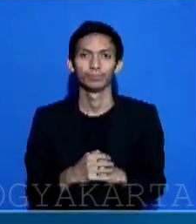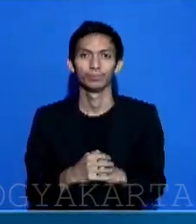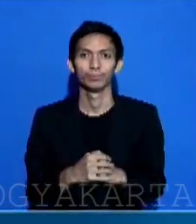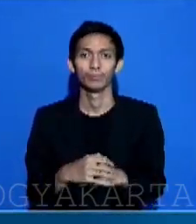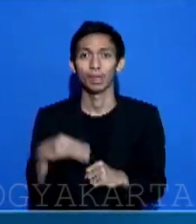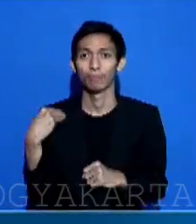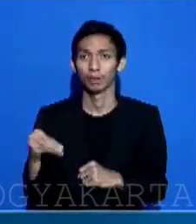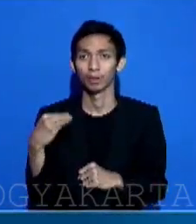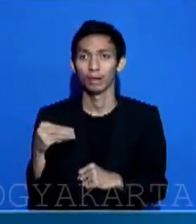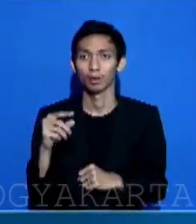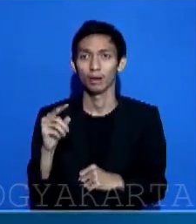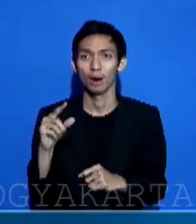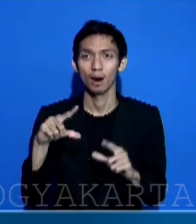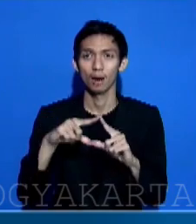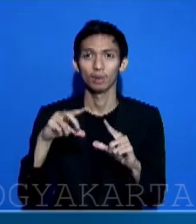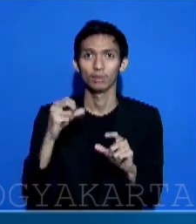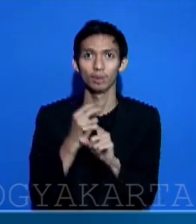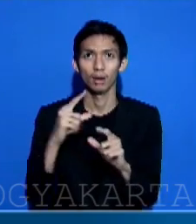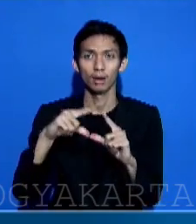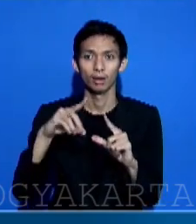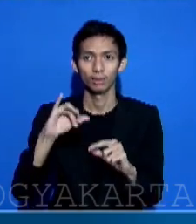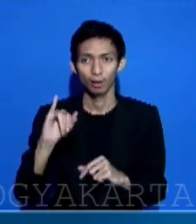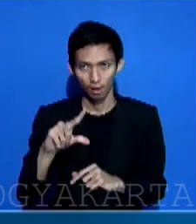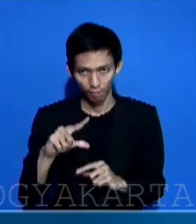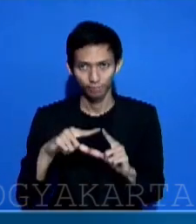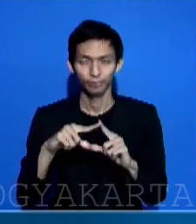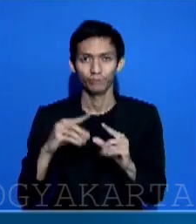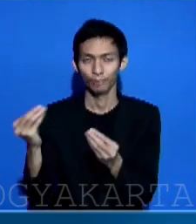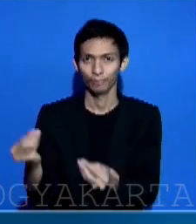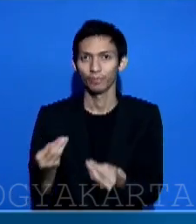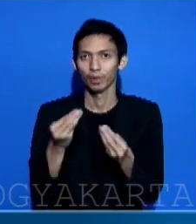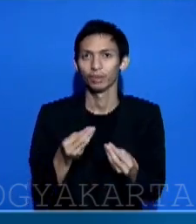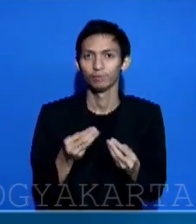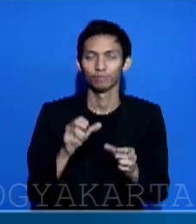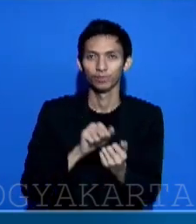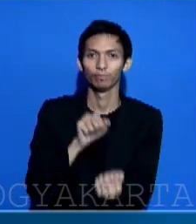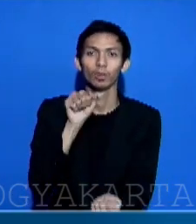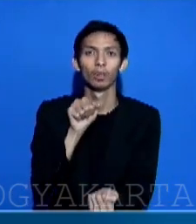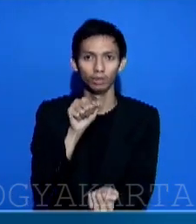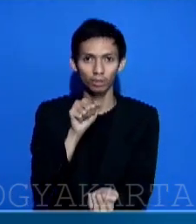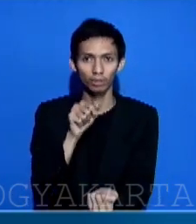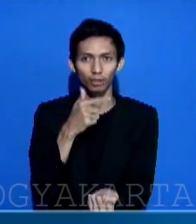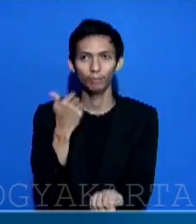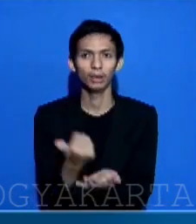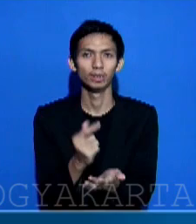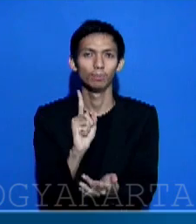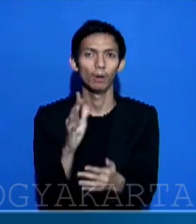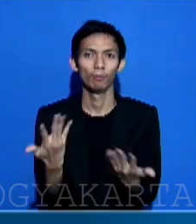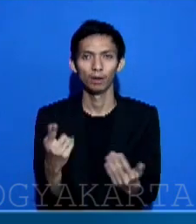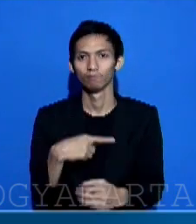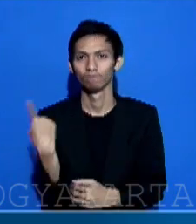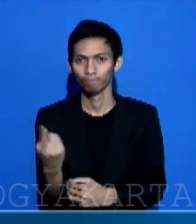tanah milik kultanan dan milik Kadipaten ini penting sekali karena kita terus